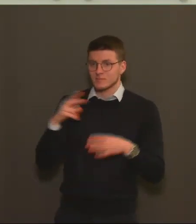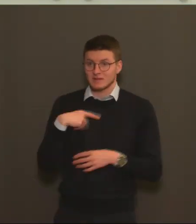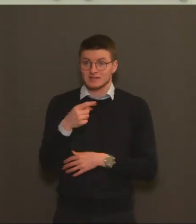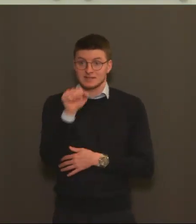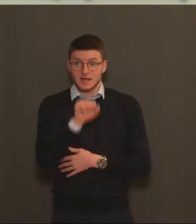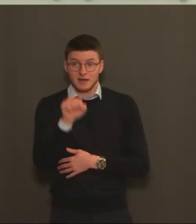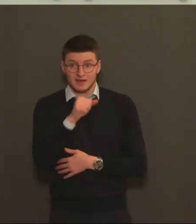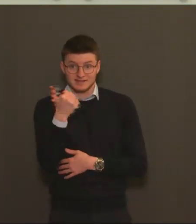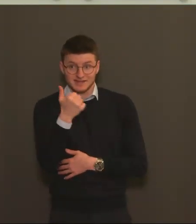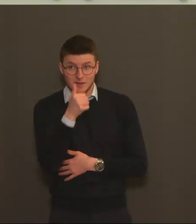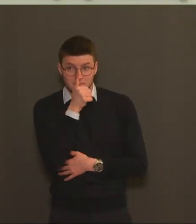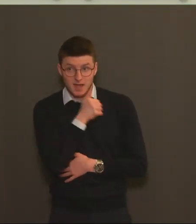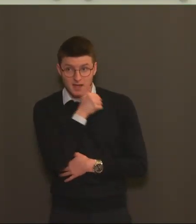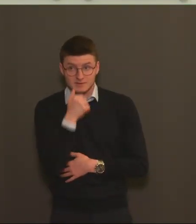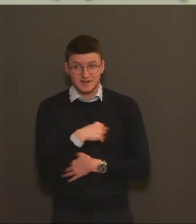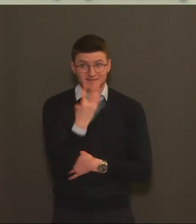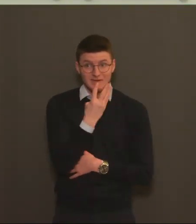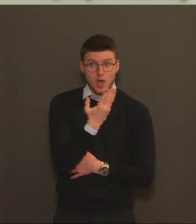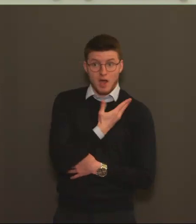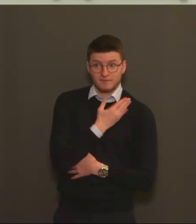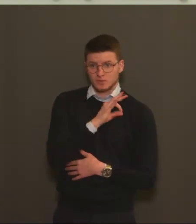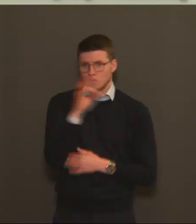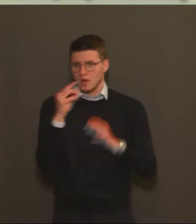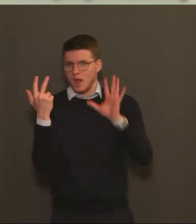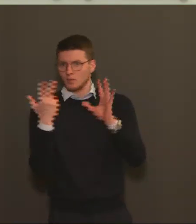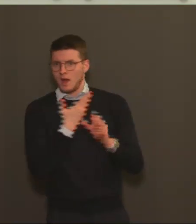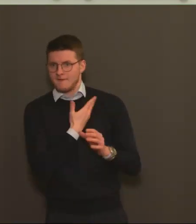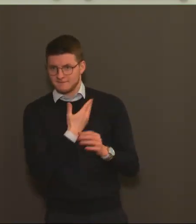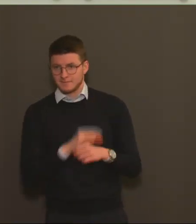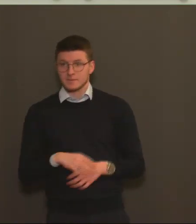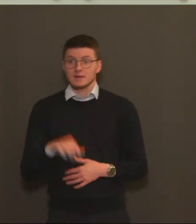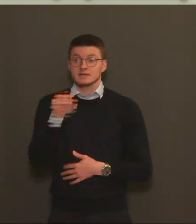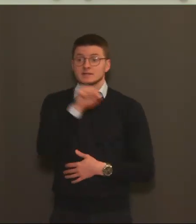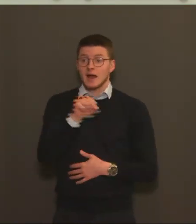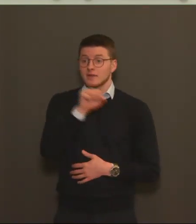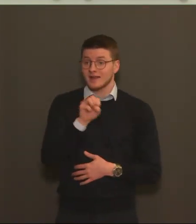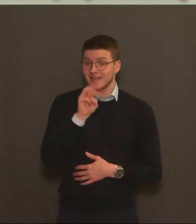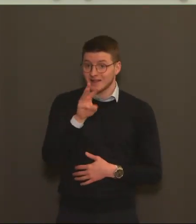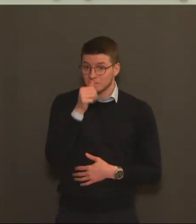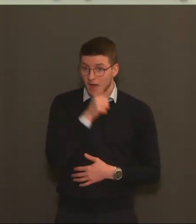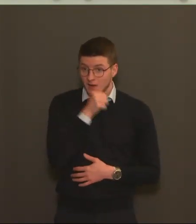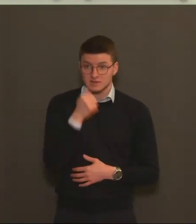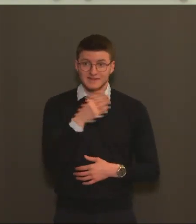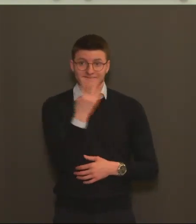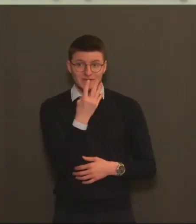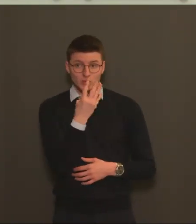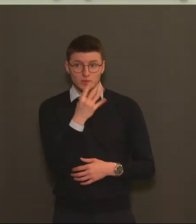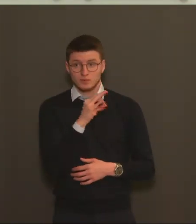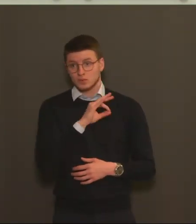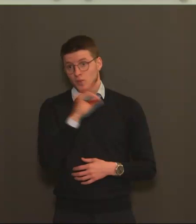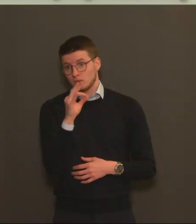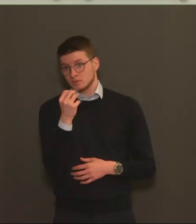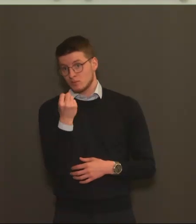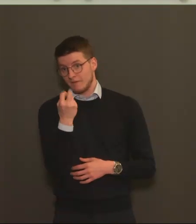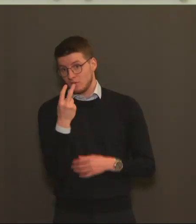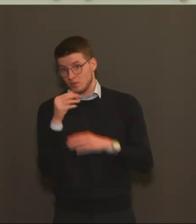4 en 8 uur 's avonds, zaterdag 13 maart vanaf 4 uur tot middernacht en